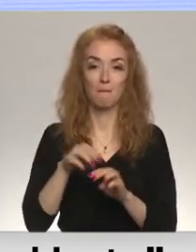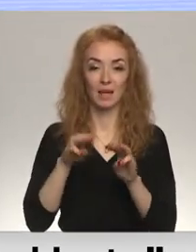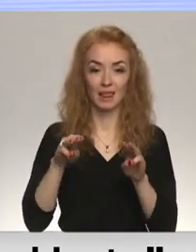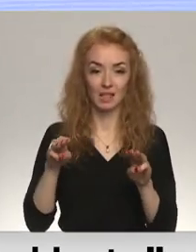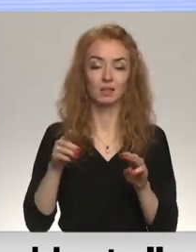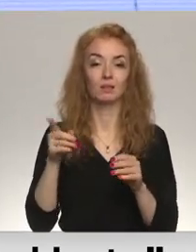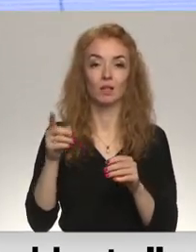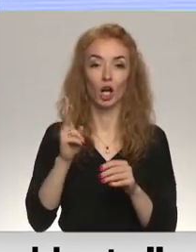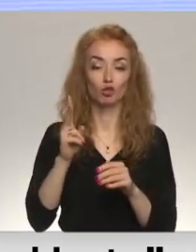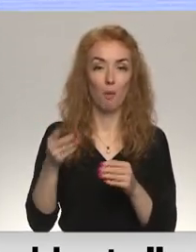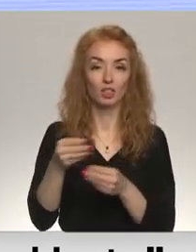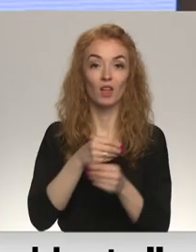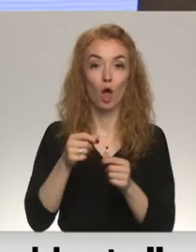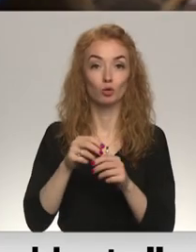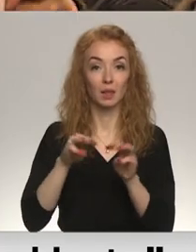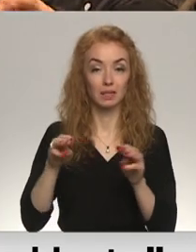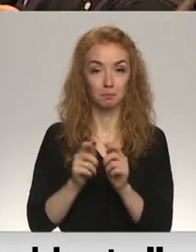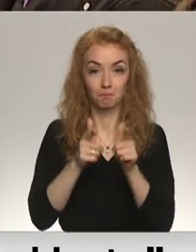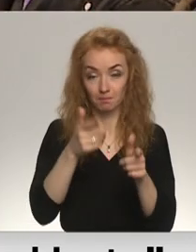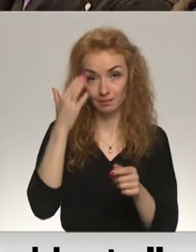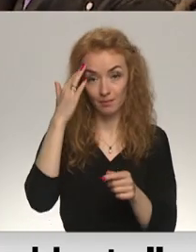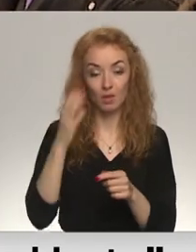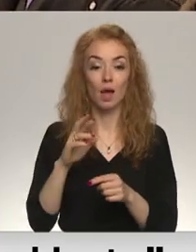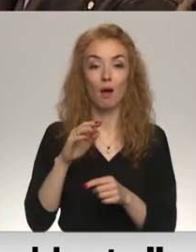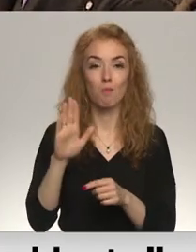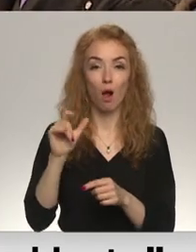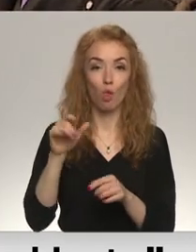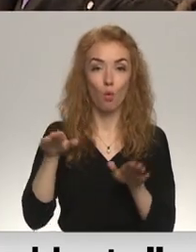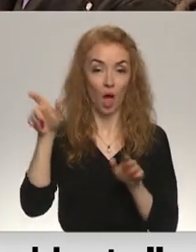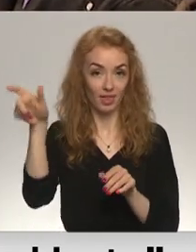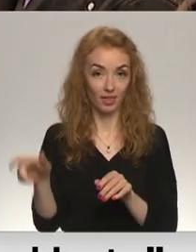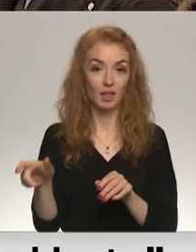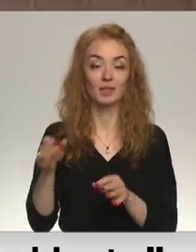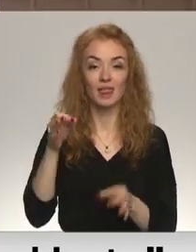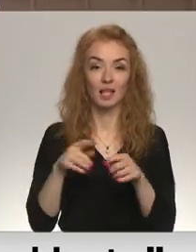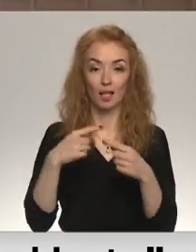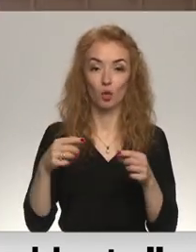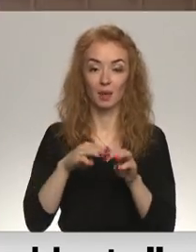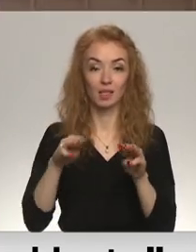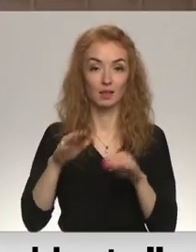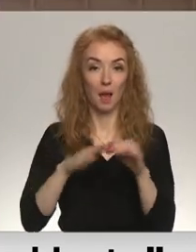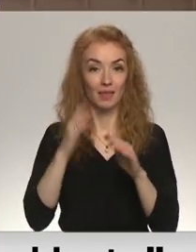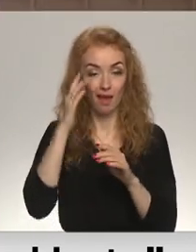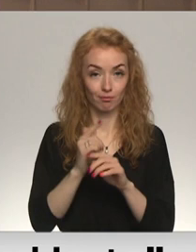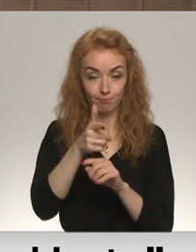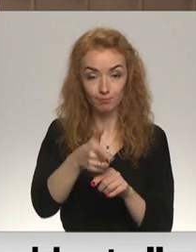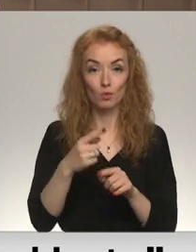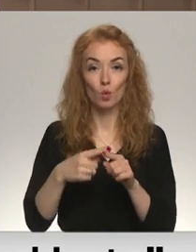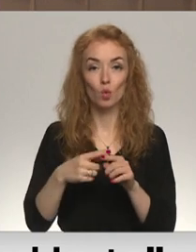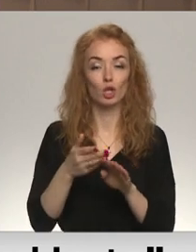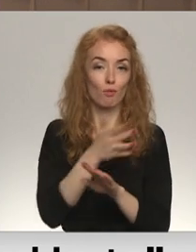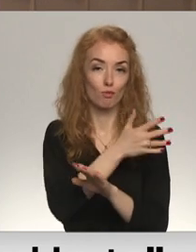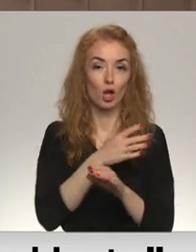finanšu ministra kandidāts, bijušais Saeimas deputāts Ringolds Balodis, tieslietu ministra kandidāts. Kādreizējā vairāku premjeru